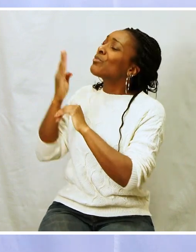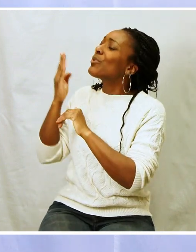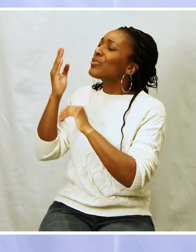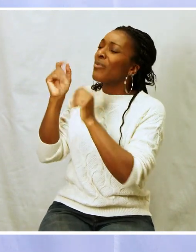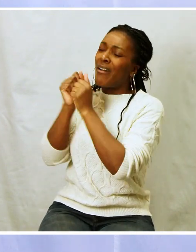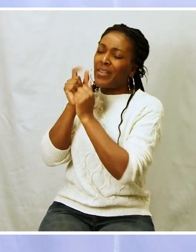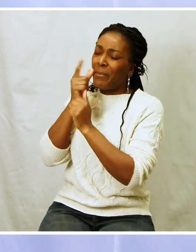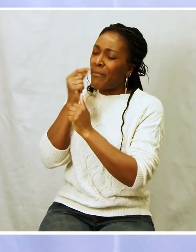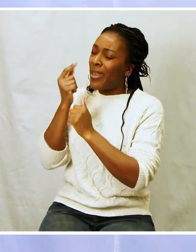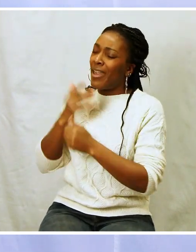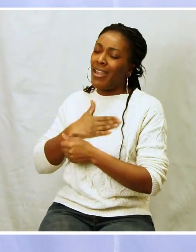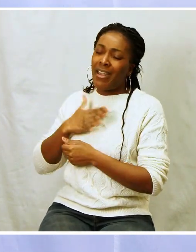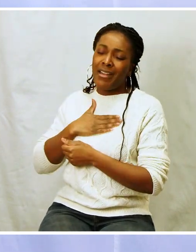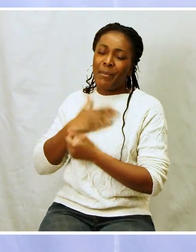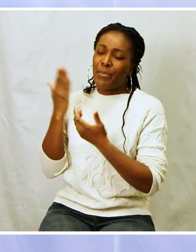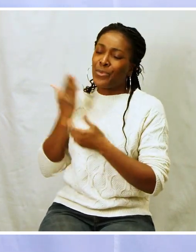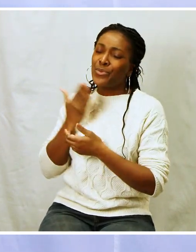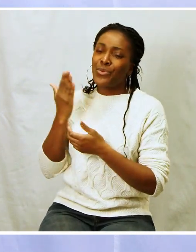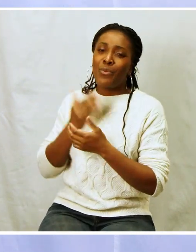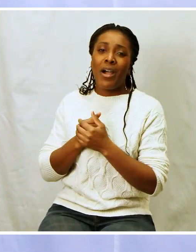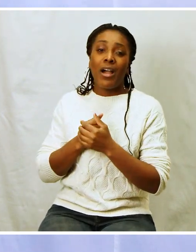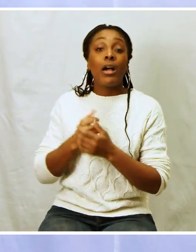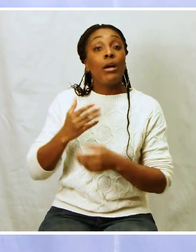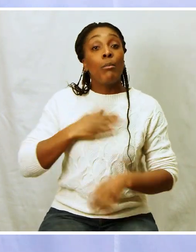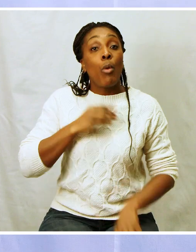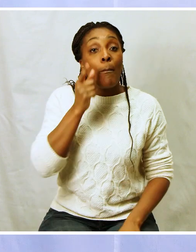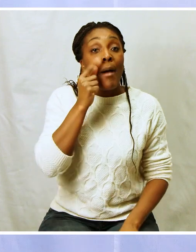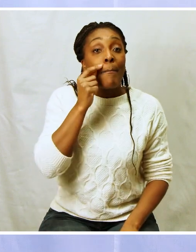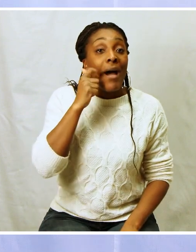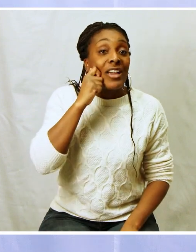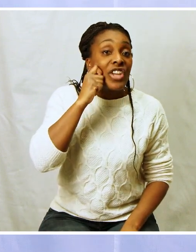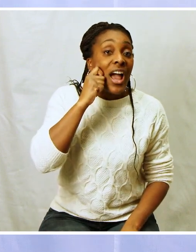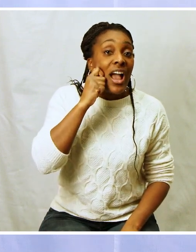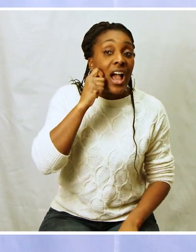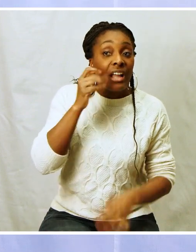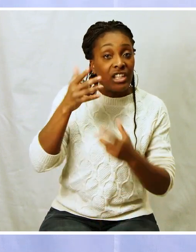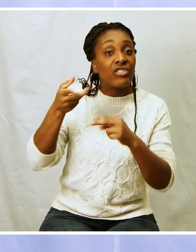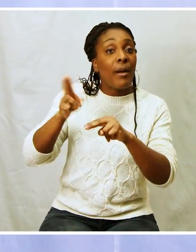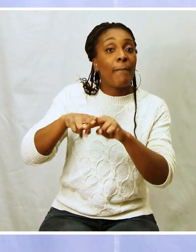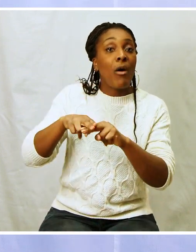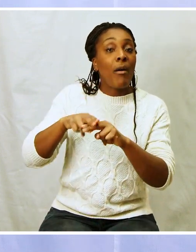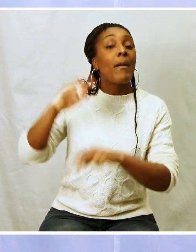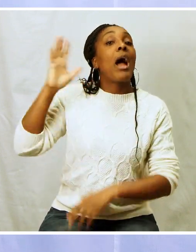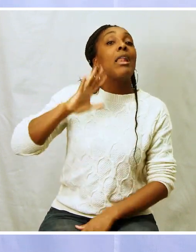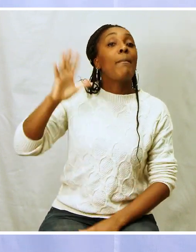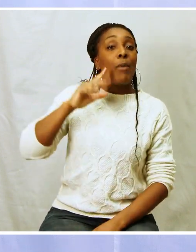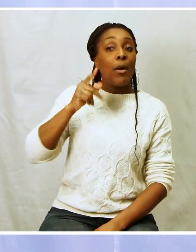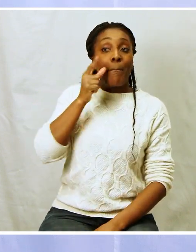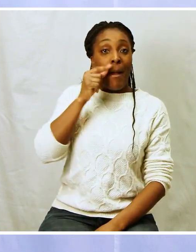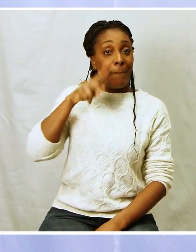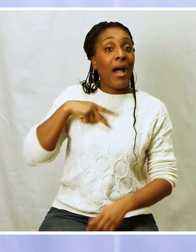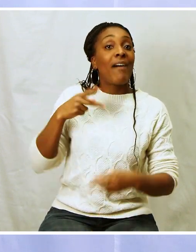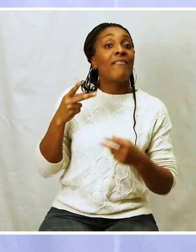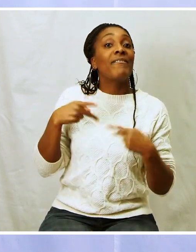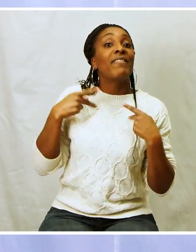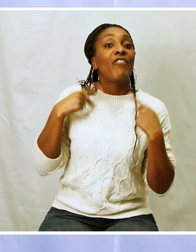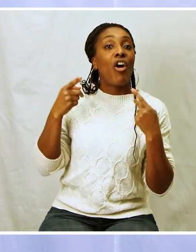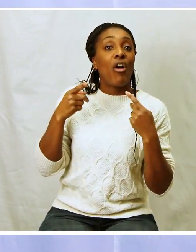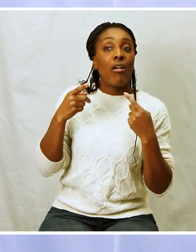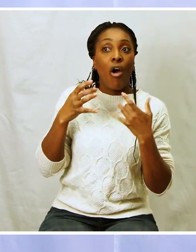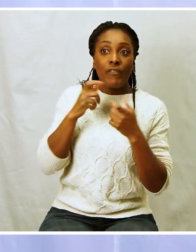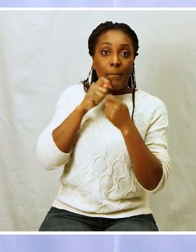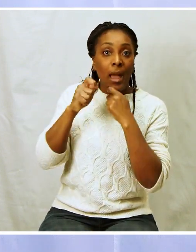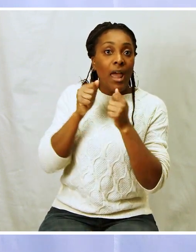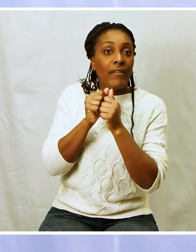Père, point la ligne ». Je sais que moi, mon Père n'est plus de ce monde, mais quand je voulais discuter ou dialoguer avec mon Père, j'avais pas 36 manières de le faire. Soit je